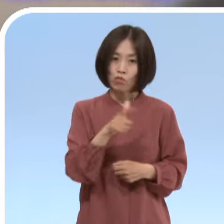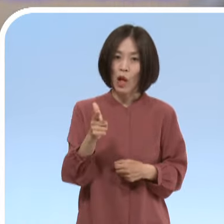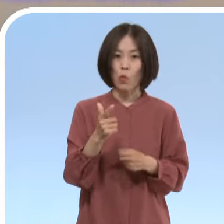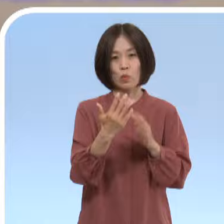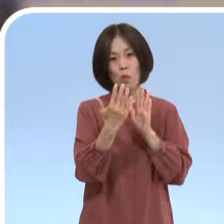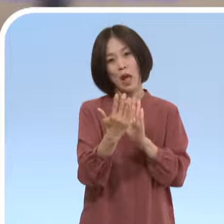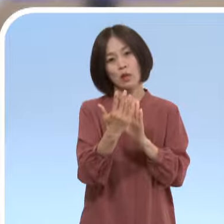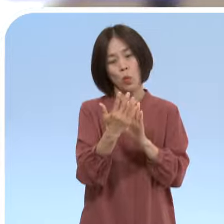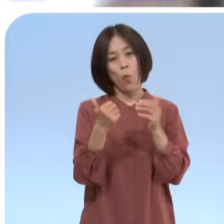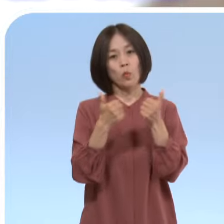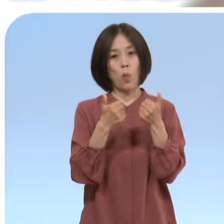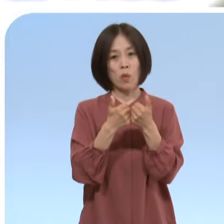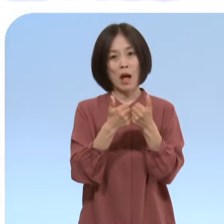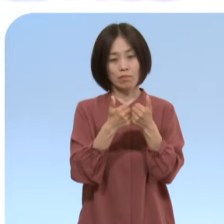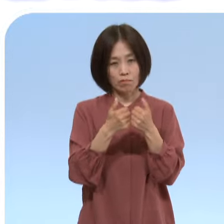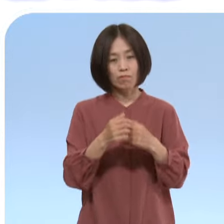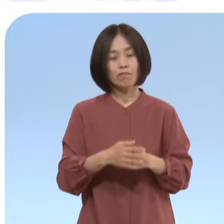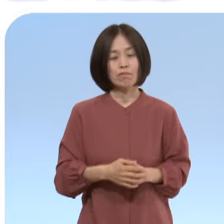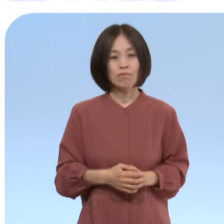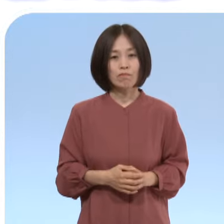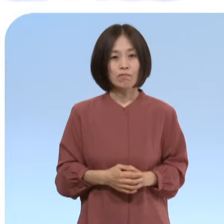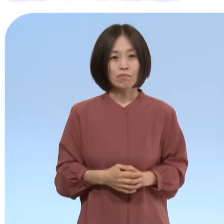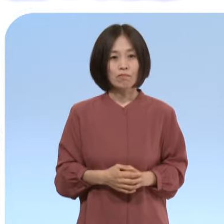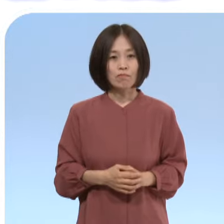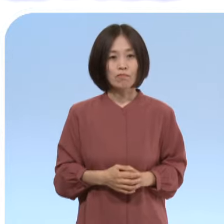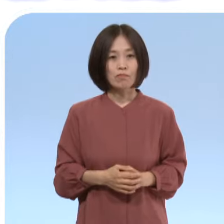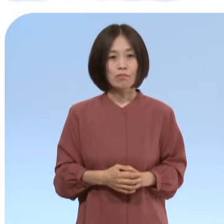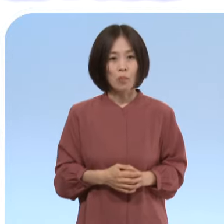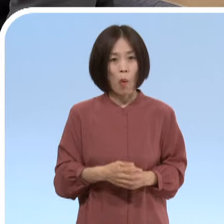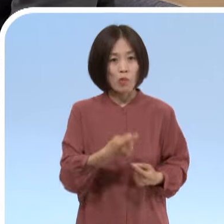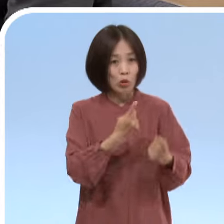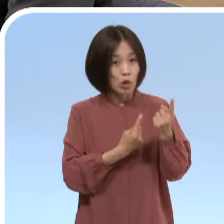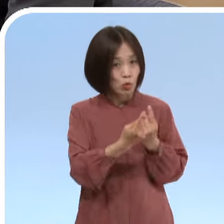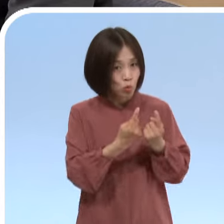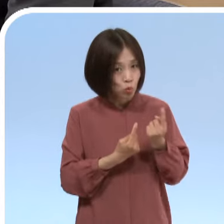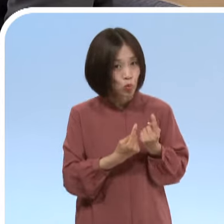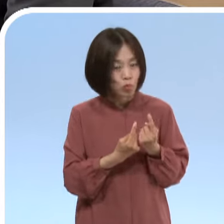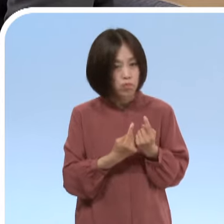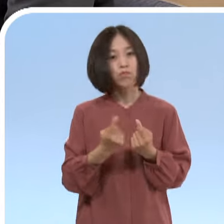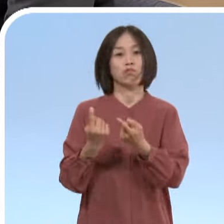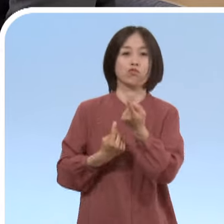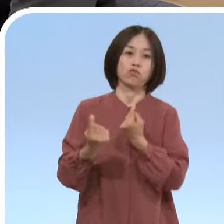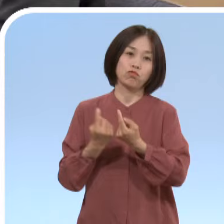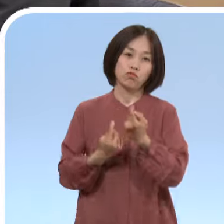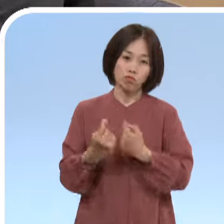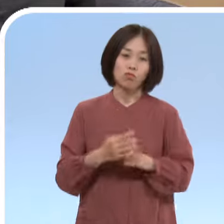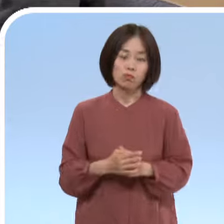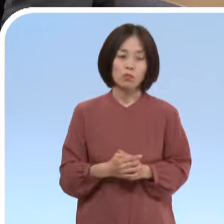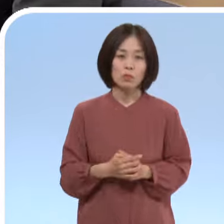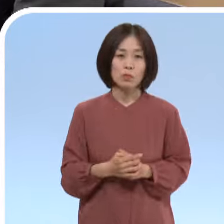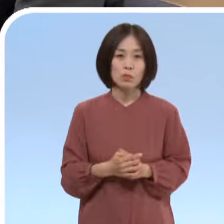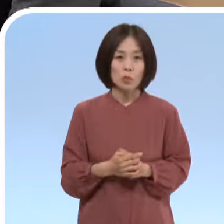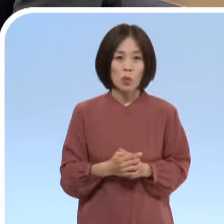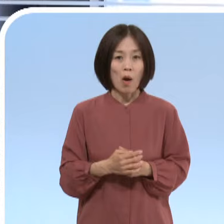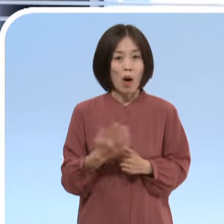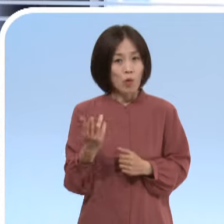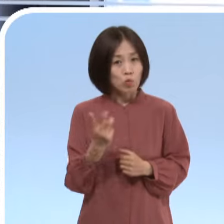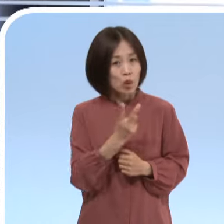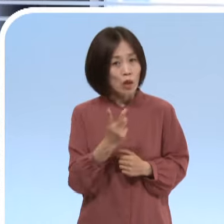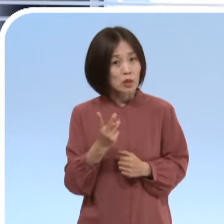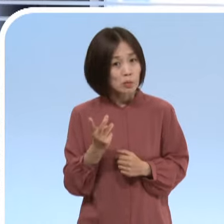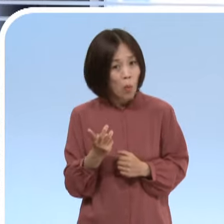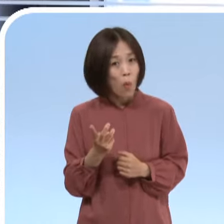であったりバイセクシャル、全てのセクシャリティの結婚相談所となっております。 結構来られますか？ はい、結構たくさん来られますね。